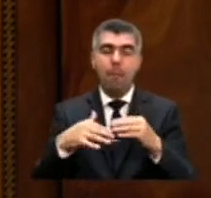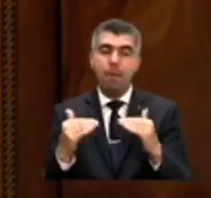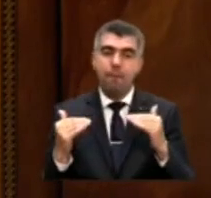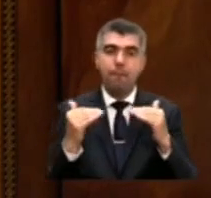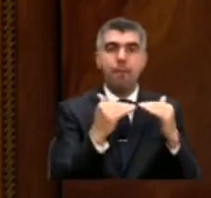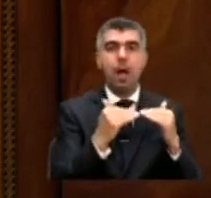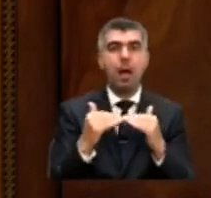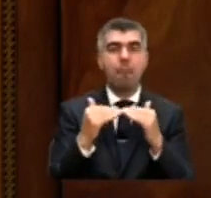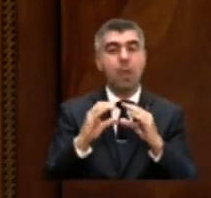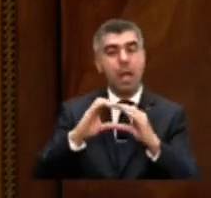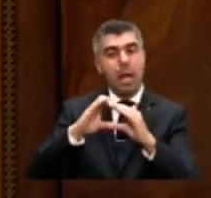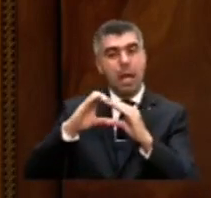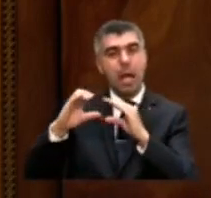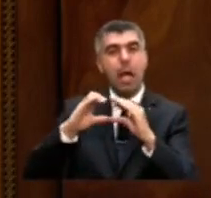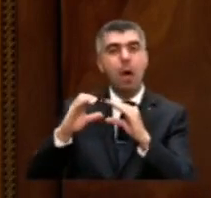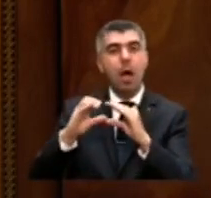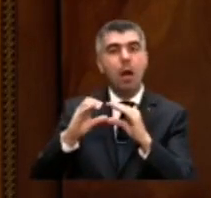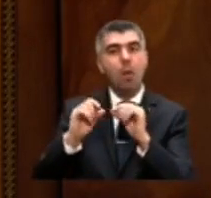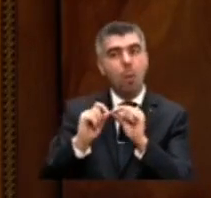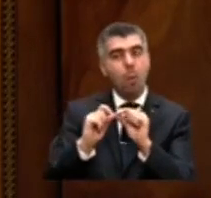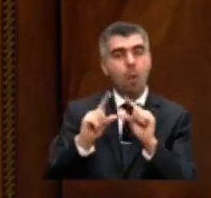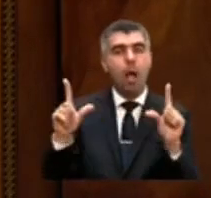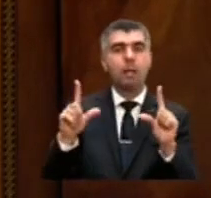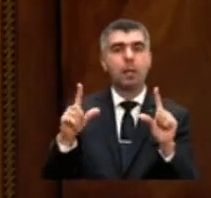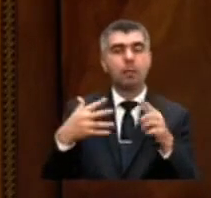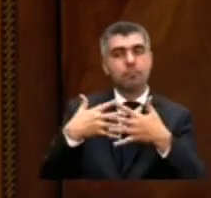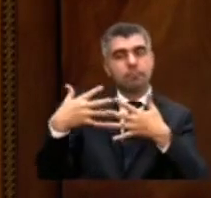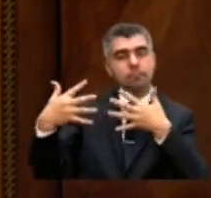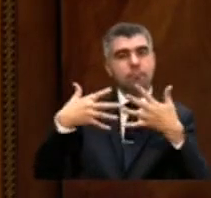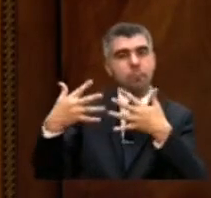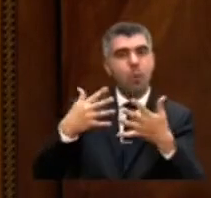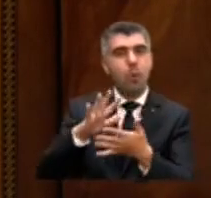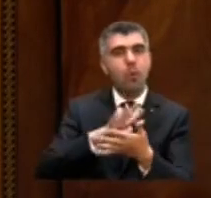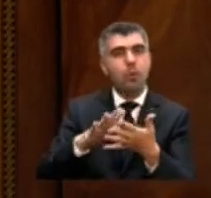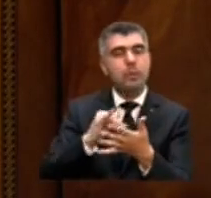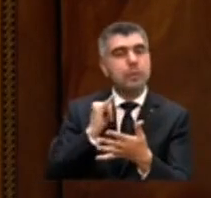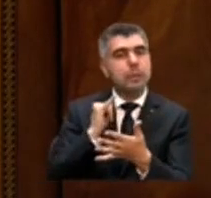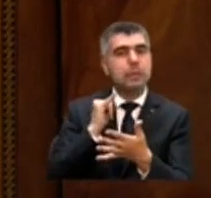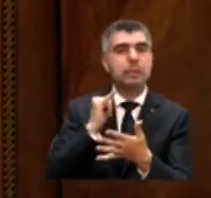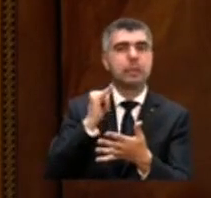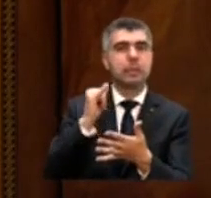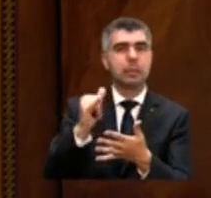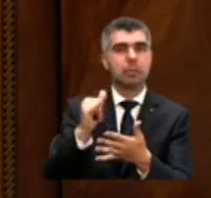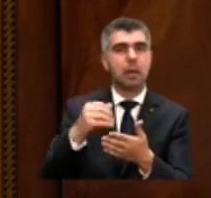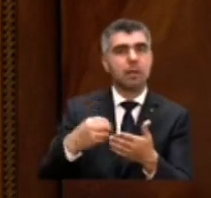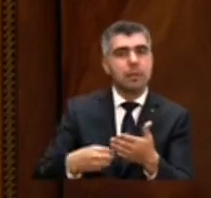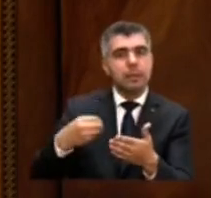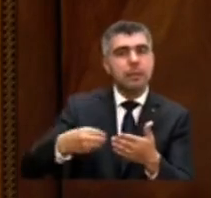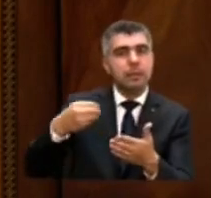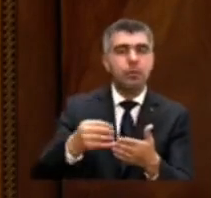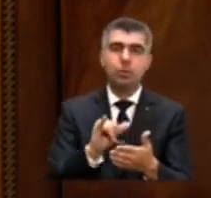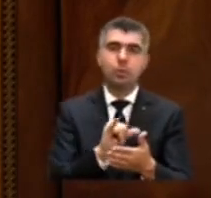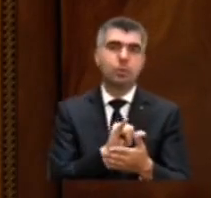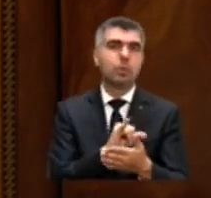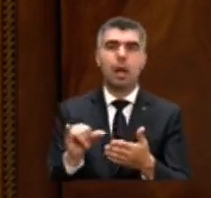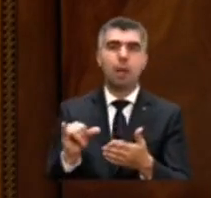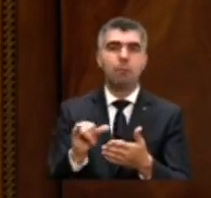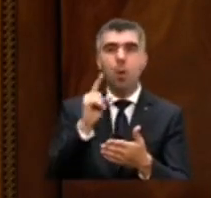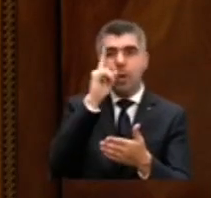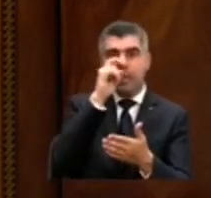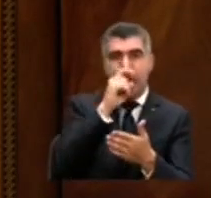الحوار والشفافية والتنسيق المفتوح والمتواصل لتجاوز مختلف العقبات والصعوبات التي